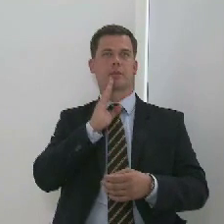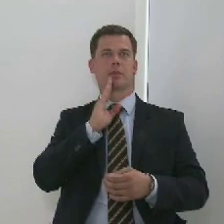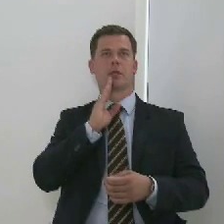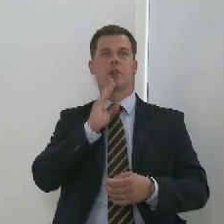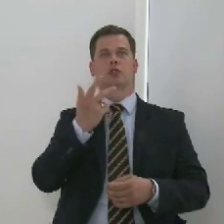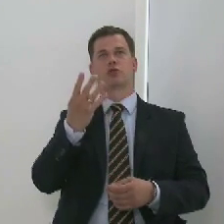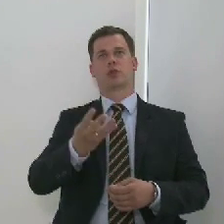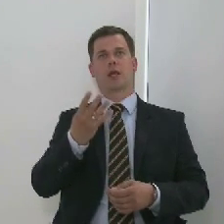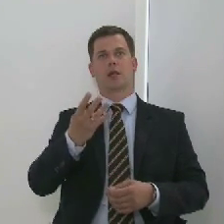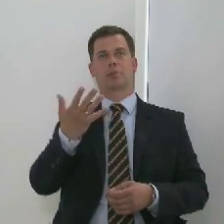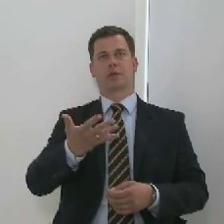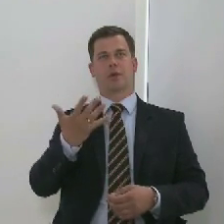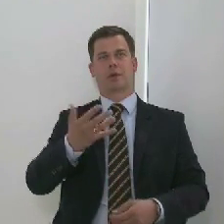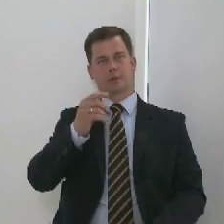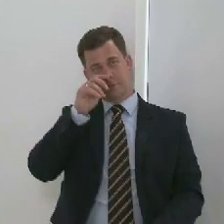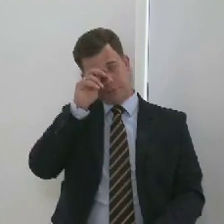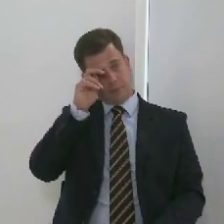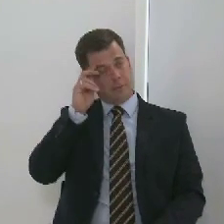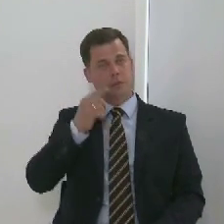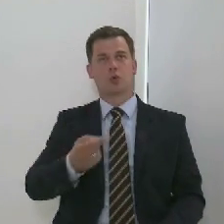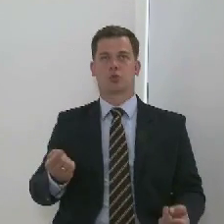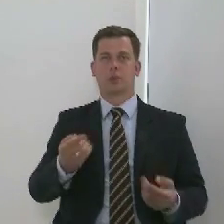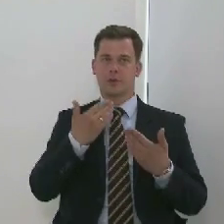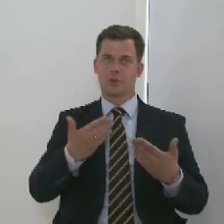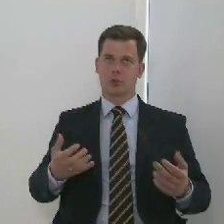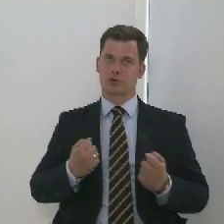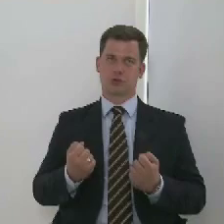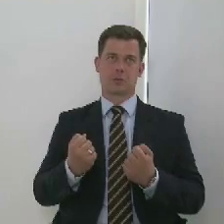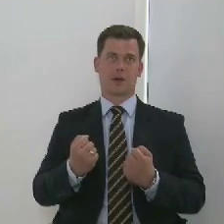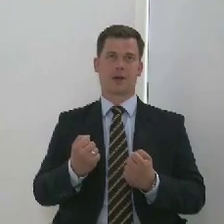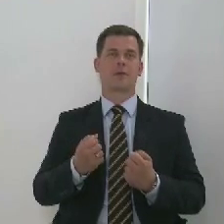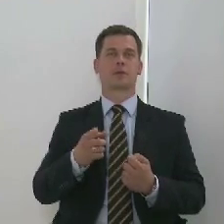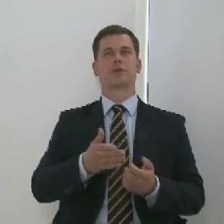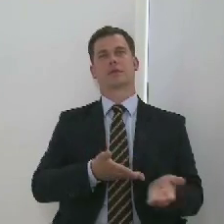około 4 do 5 lat. Trzymamy zatem kciuki.